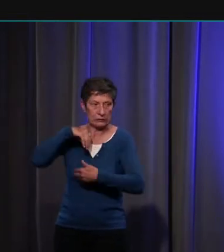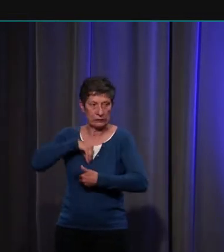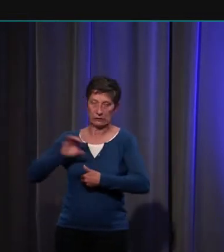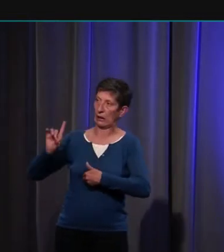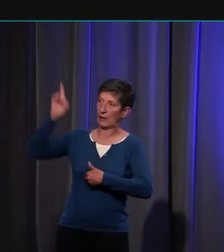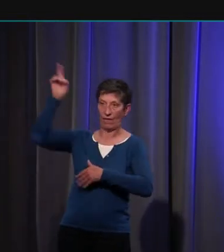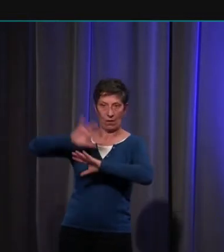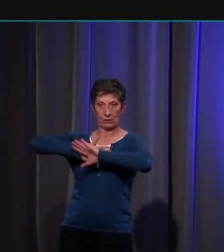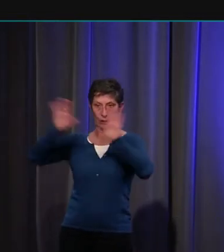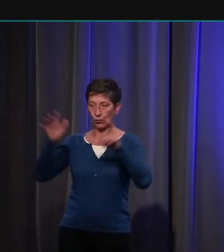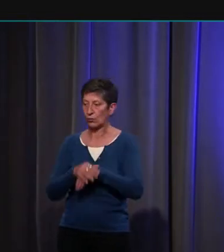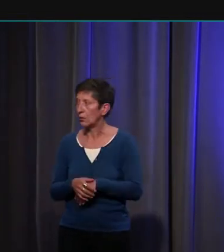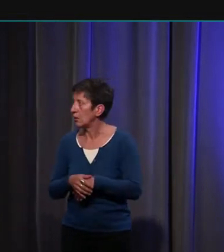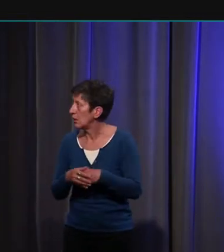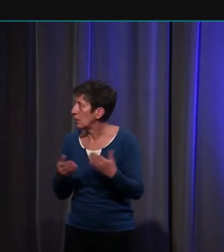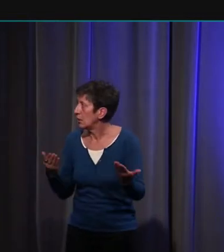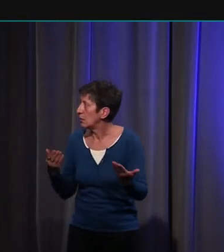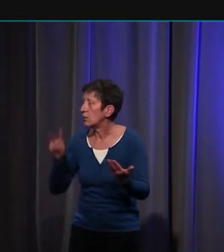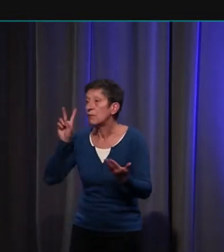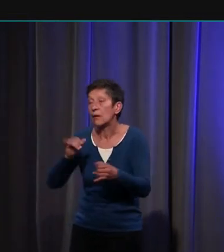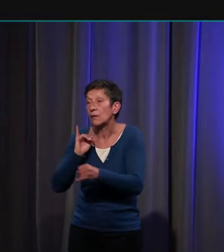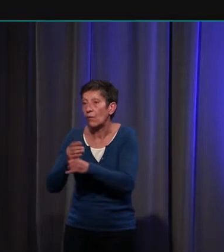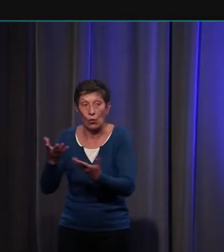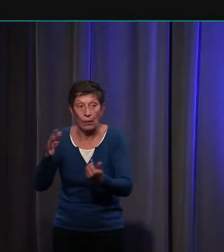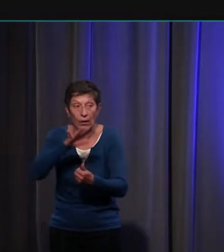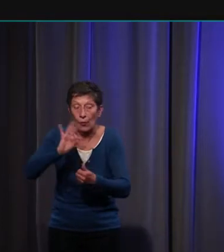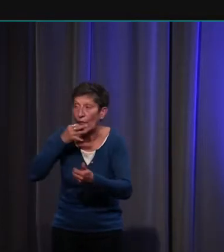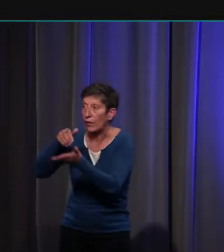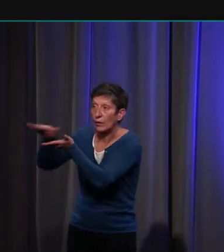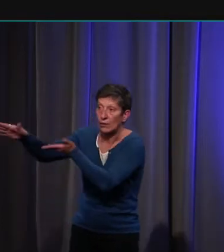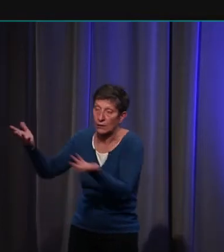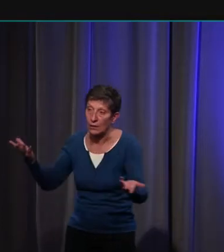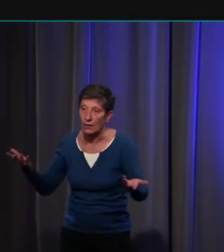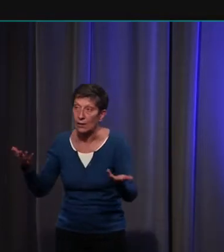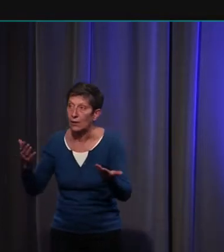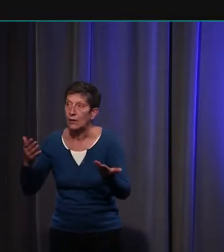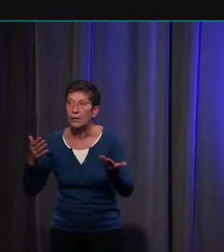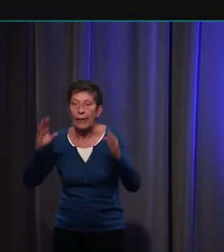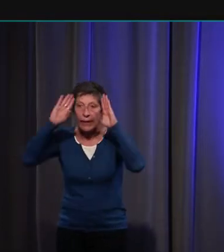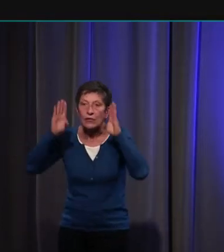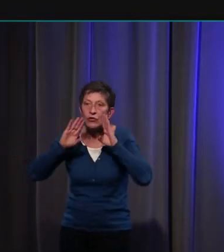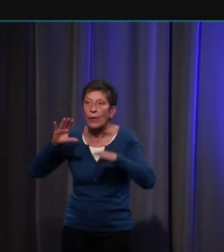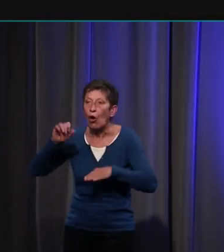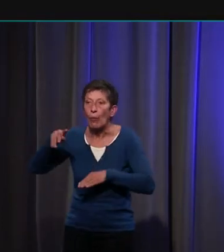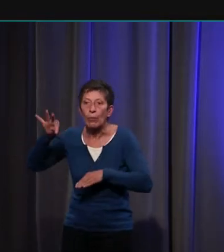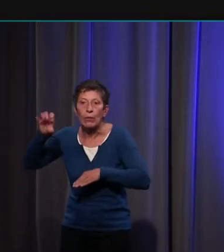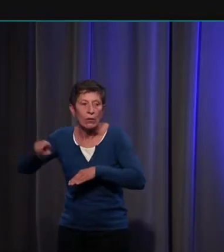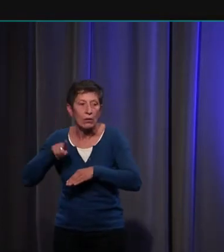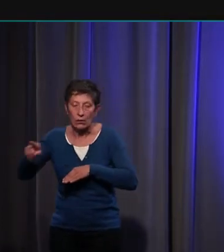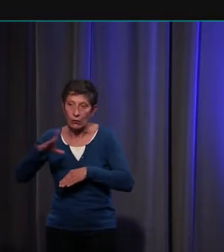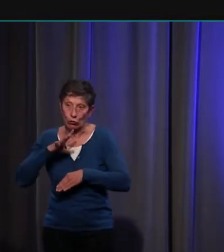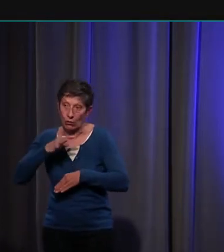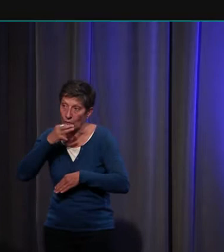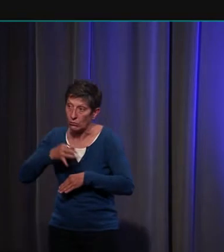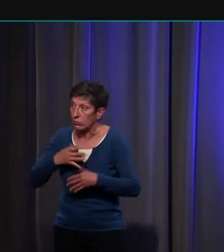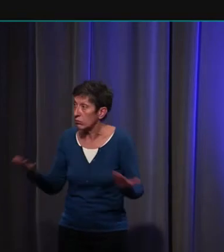pas ce que c'est ça a été une façon dont les excommunier j'ai des amis coptes qui monte y mettant ce que tu me dis sur la divinité du christ vous catholique et nous